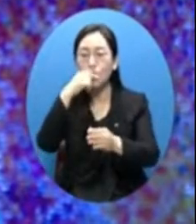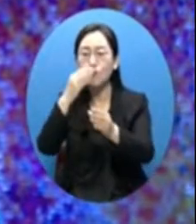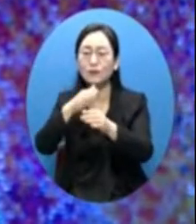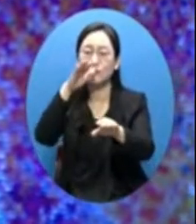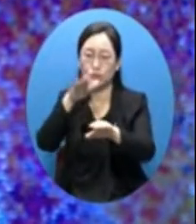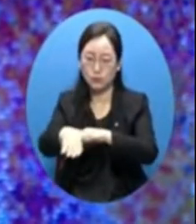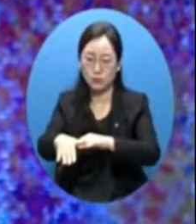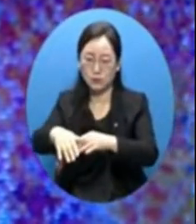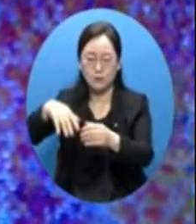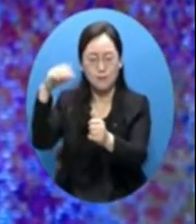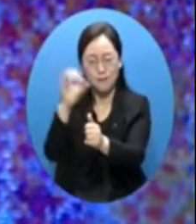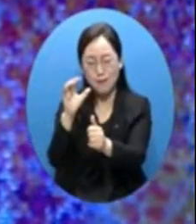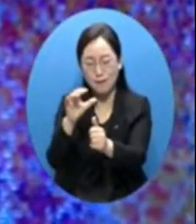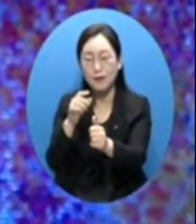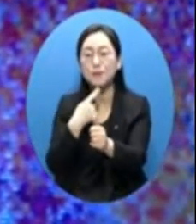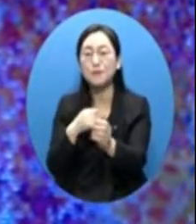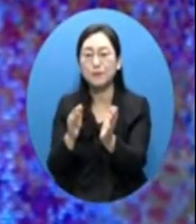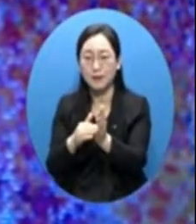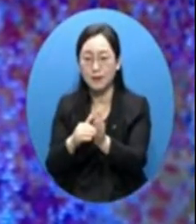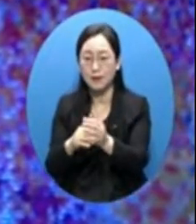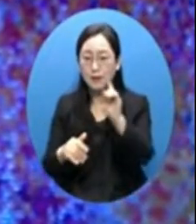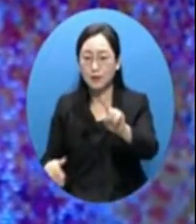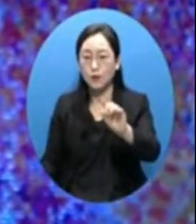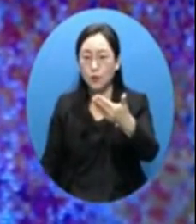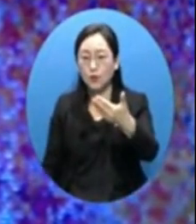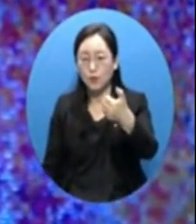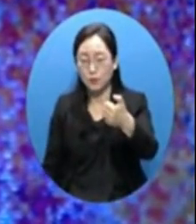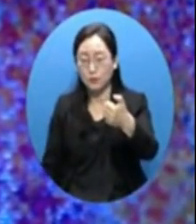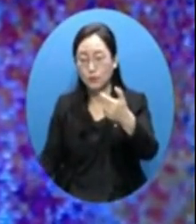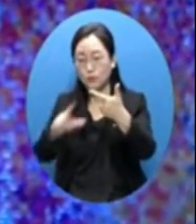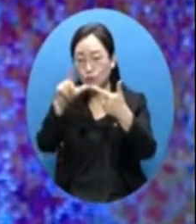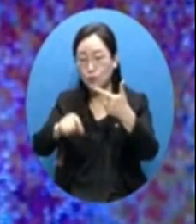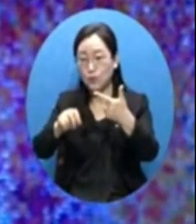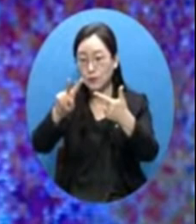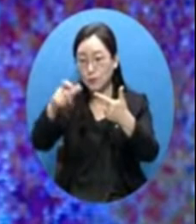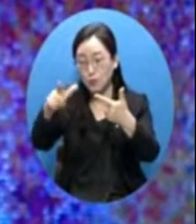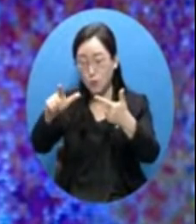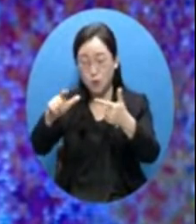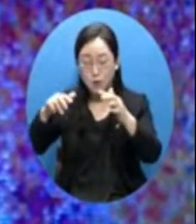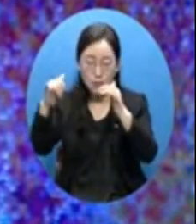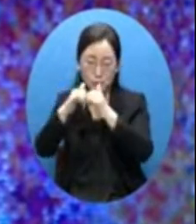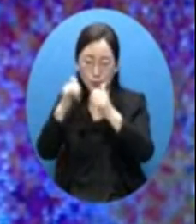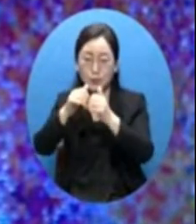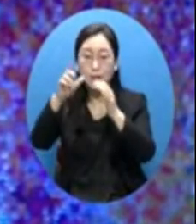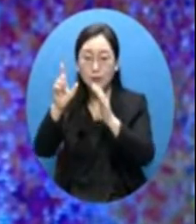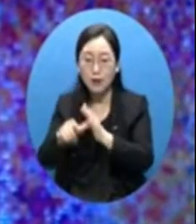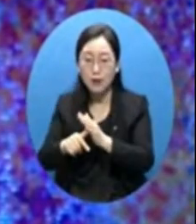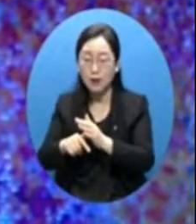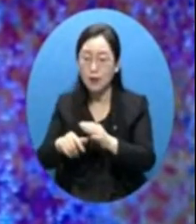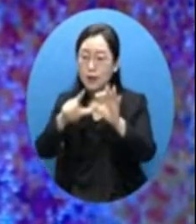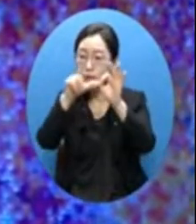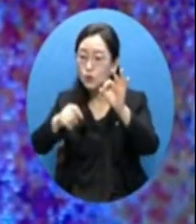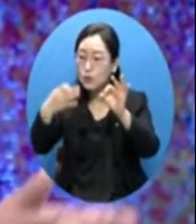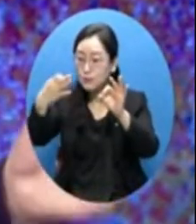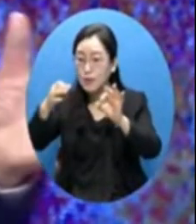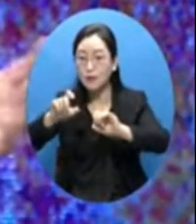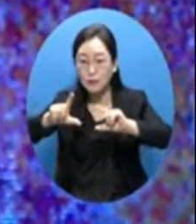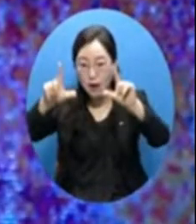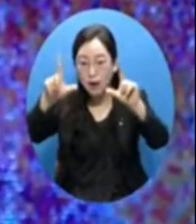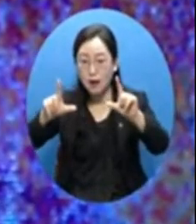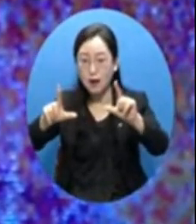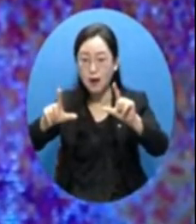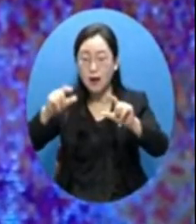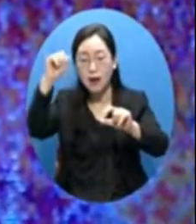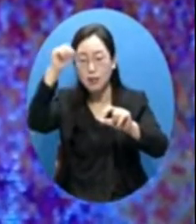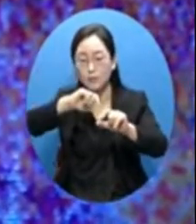의해서 많은 핍박을 받았습니다. 1950년 6월 25일 6.25 전쟁이 발발했을 때 10월 14일 새벽